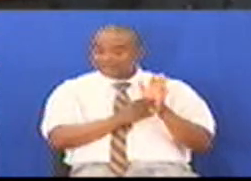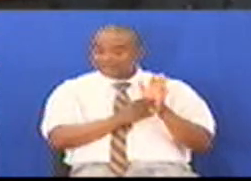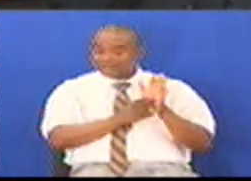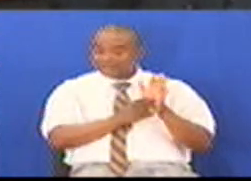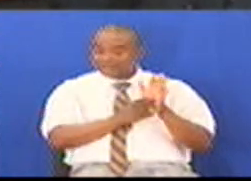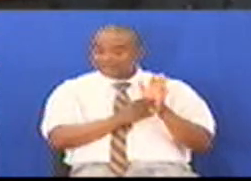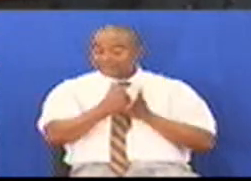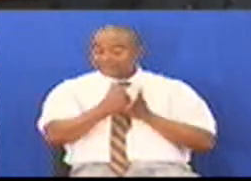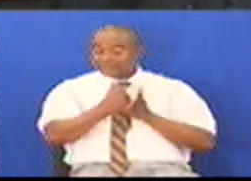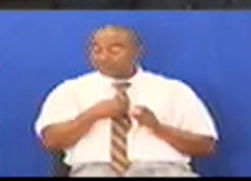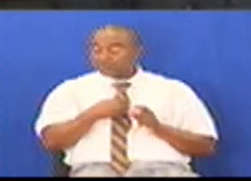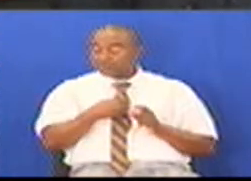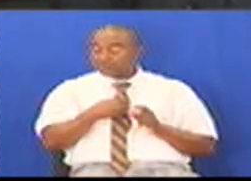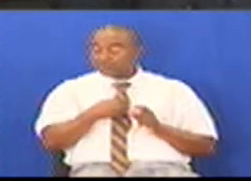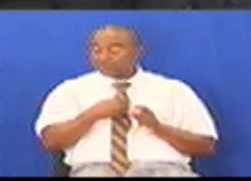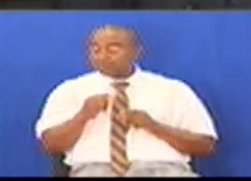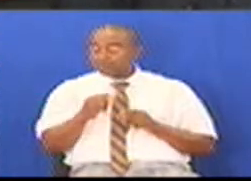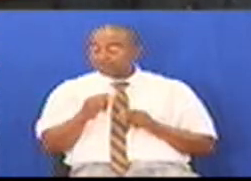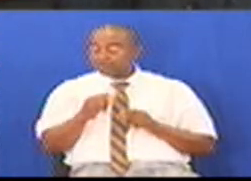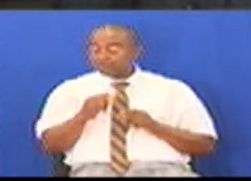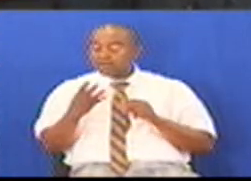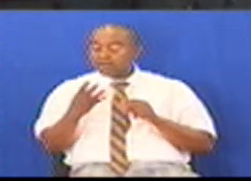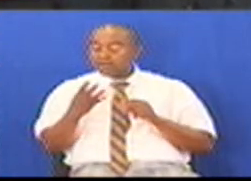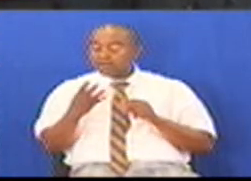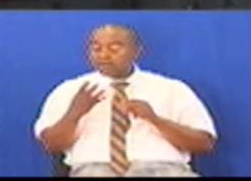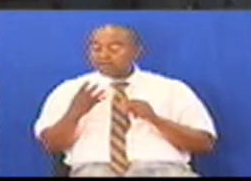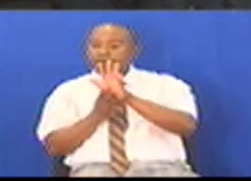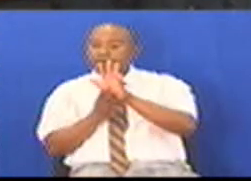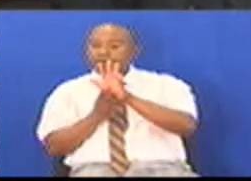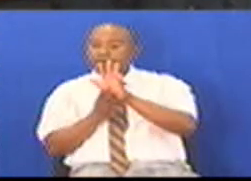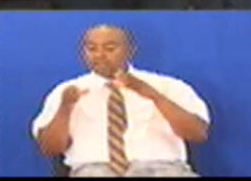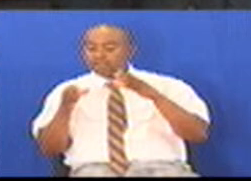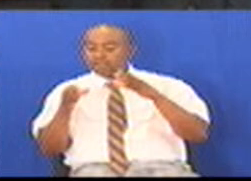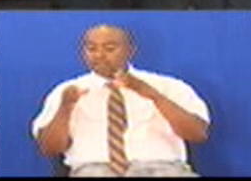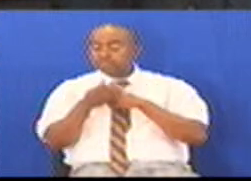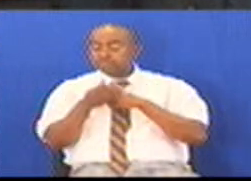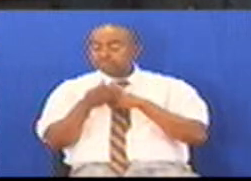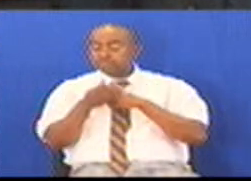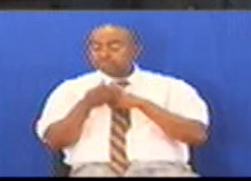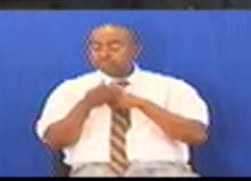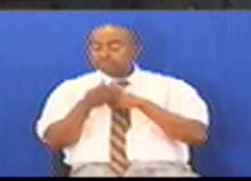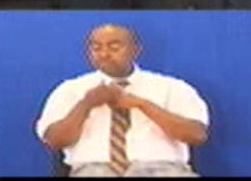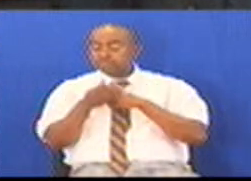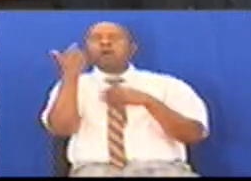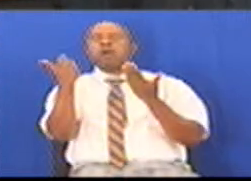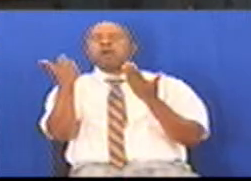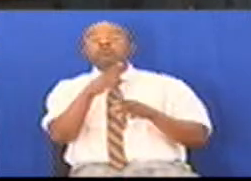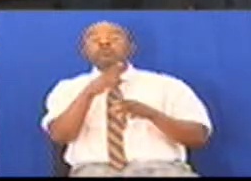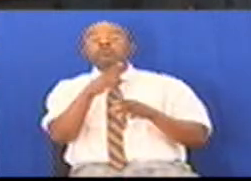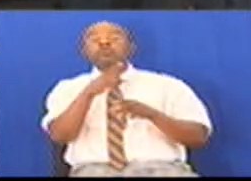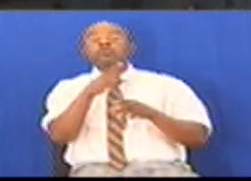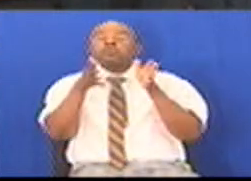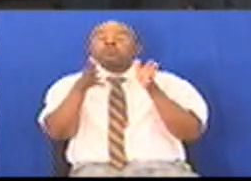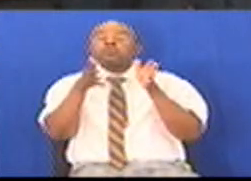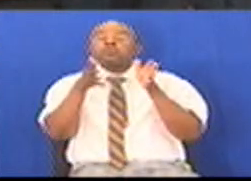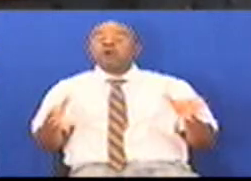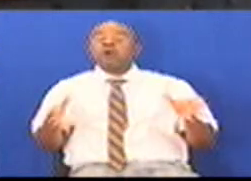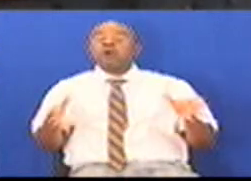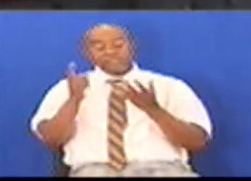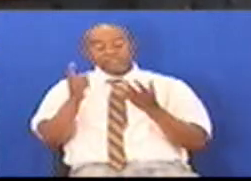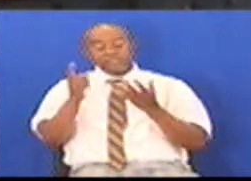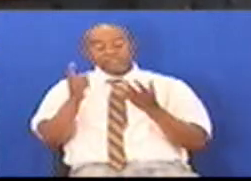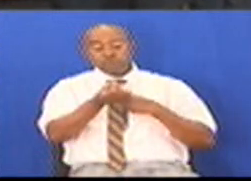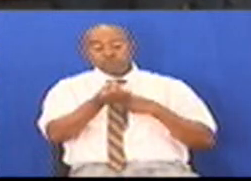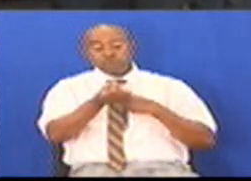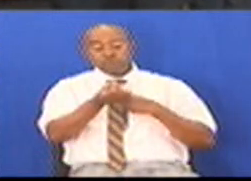sekta binafsi shilingi trilioni 48. Kamati imebaini kwamba kuna changamoto kubwa katika upatikanaji wa takwimu za uchangiaji wa